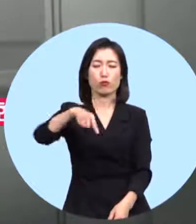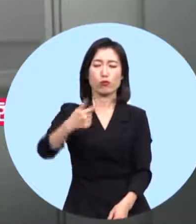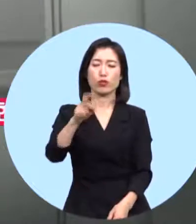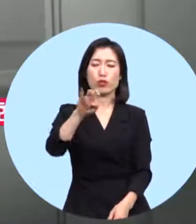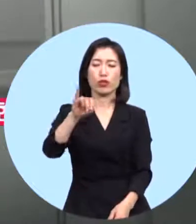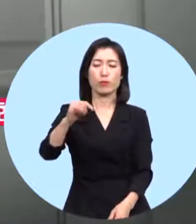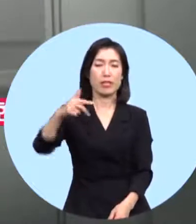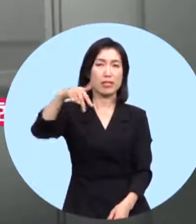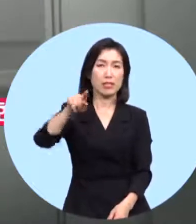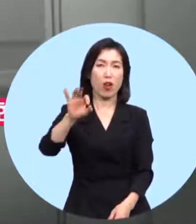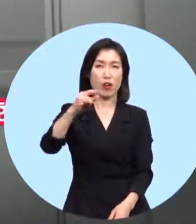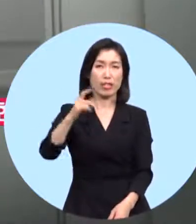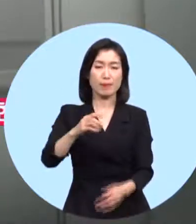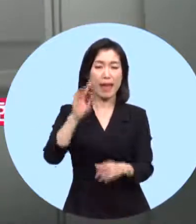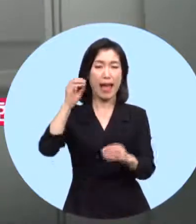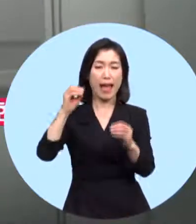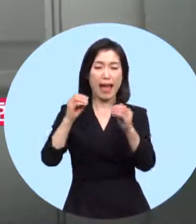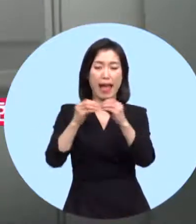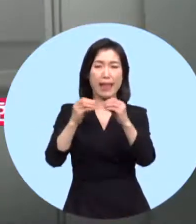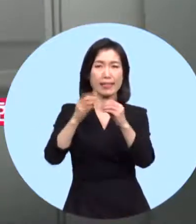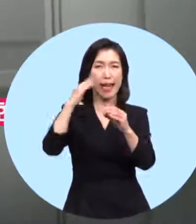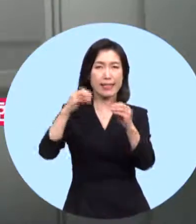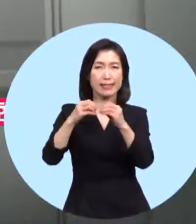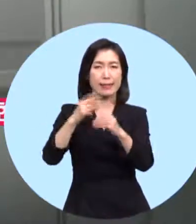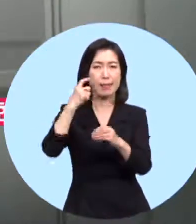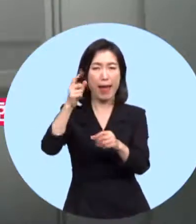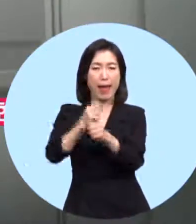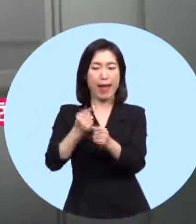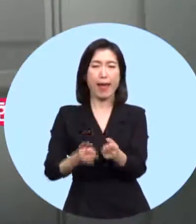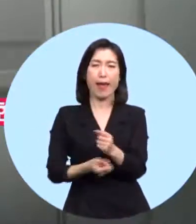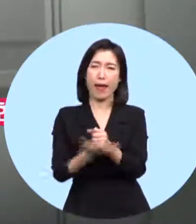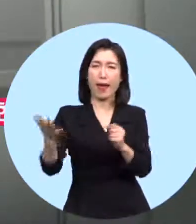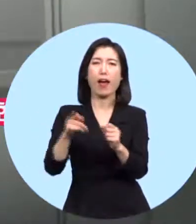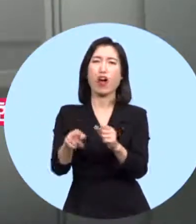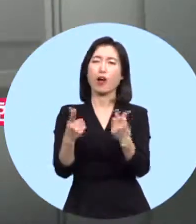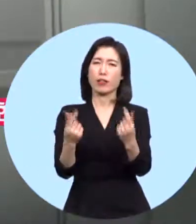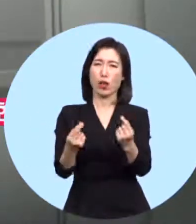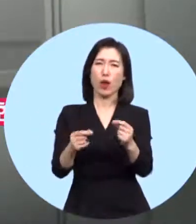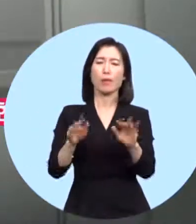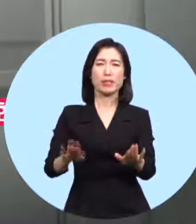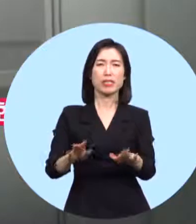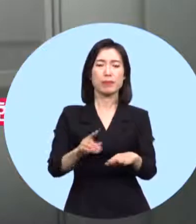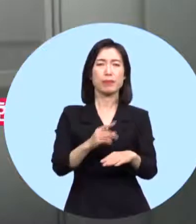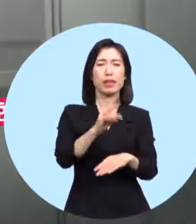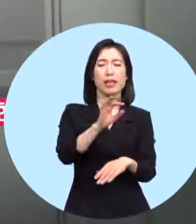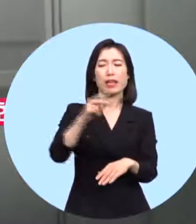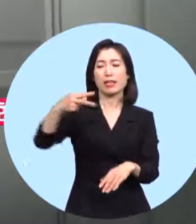담아 디지털 훈민정음 교육이 필요하다고 생각했습니다.